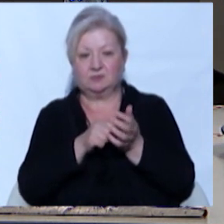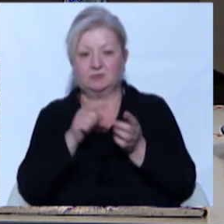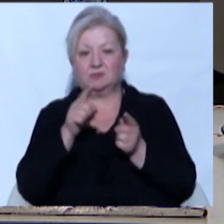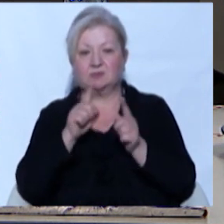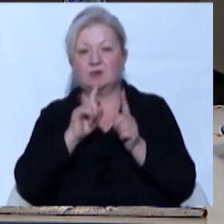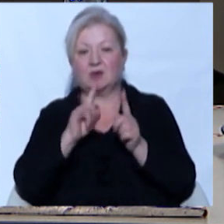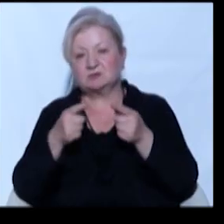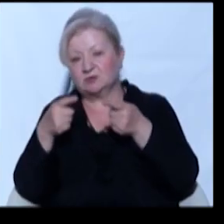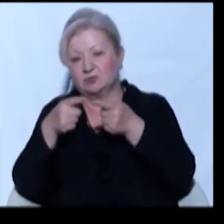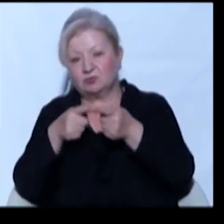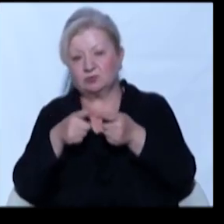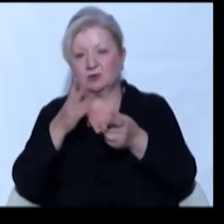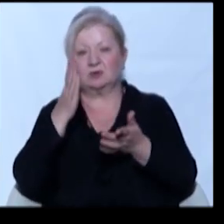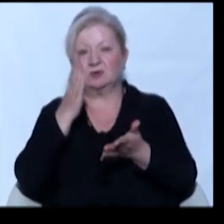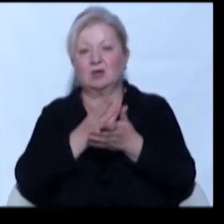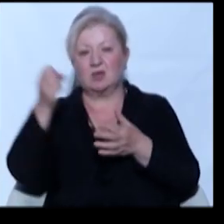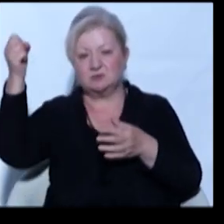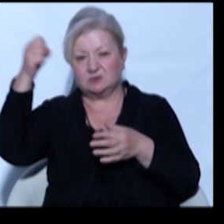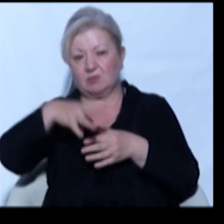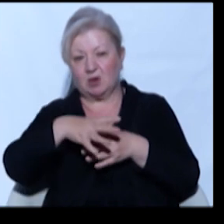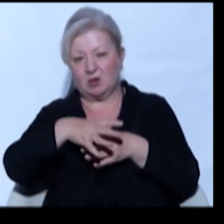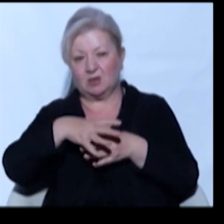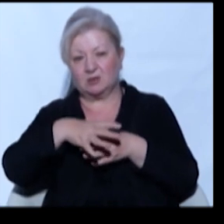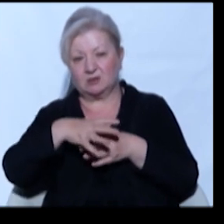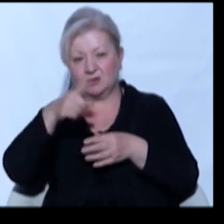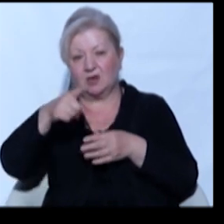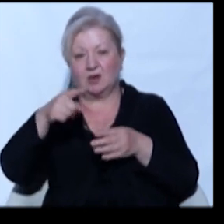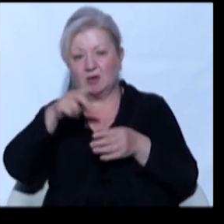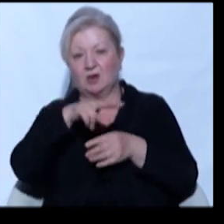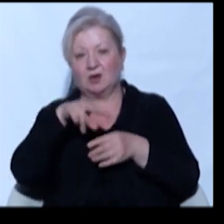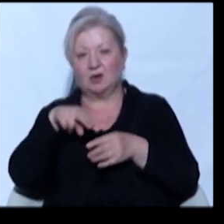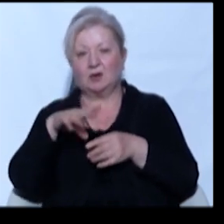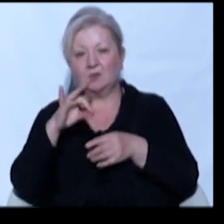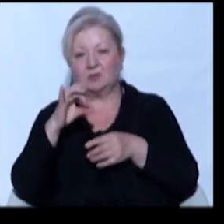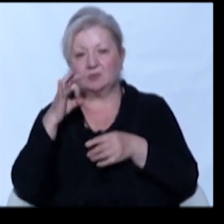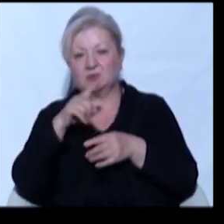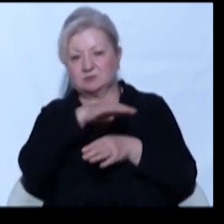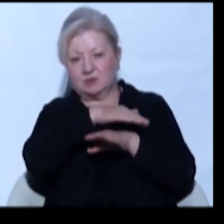რაღაცა კუთხით ეცემა სინათლე პრიზმას.